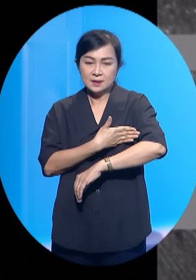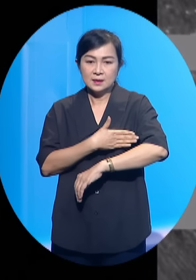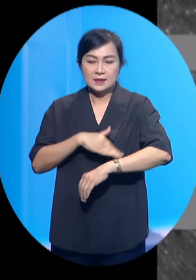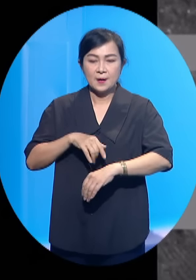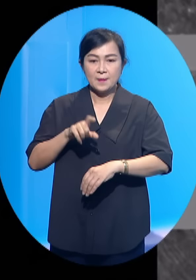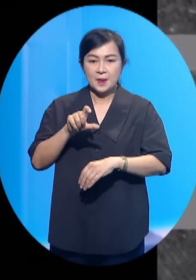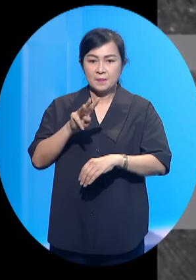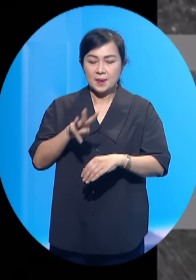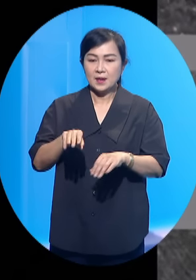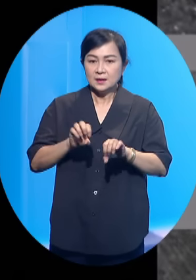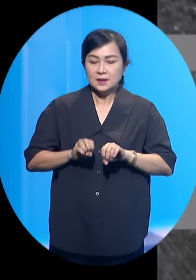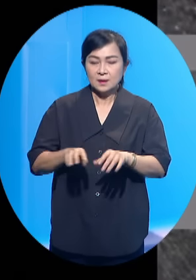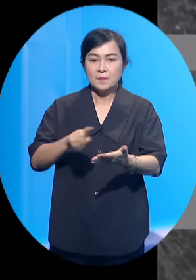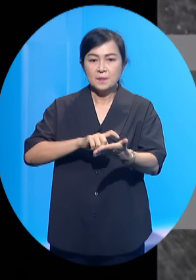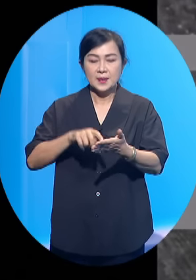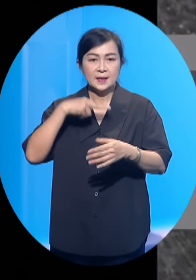73 cuộc tấn công của Mỹ và anh